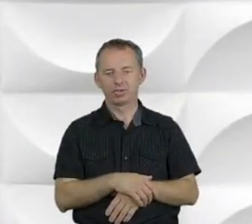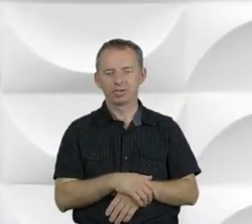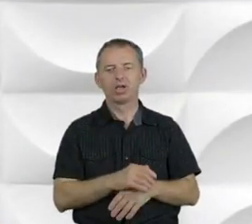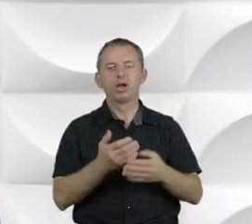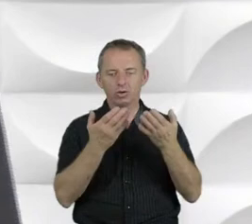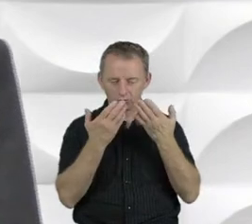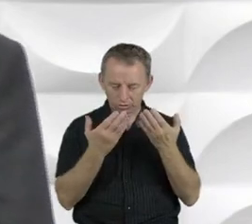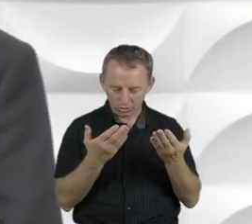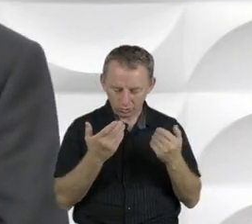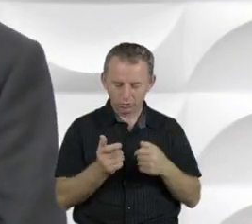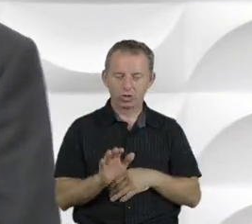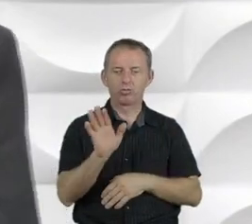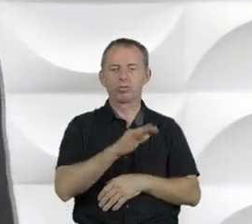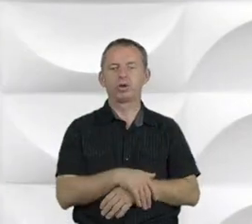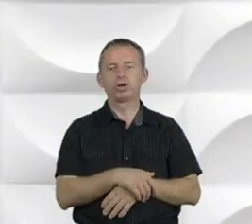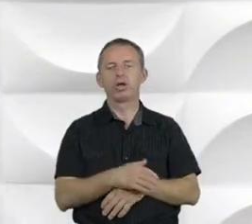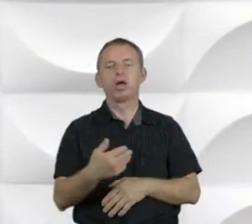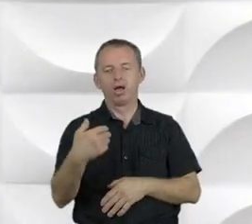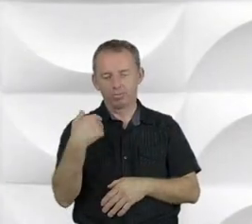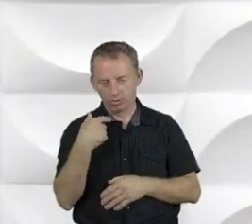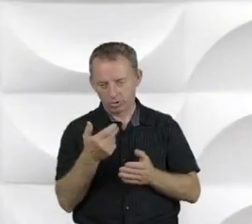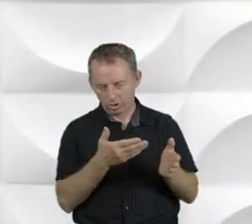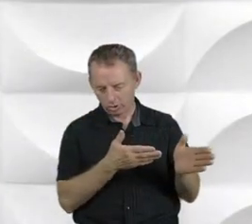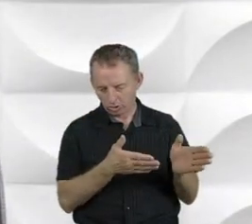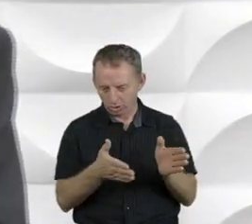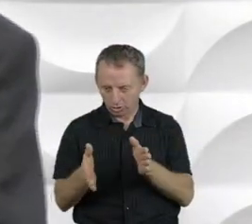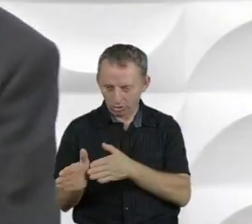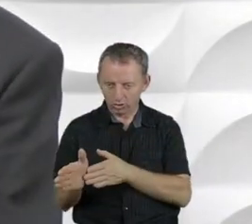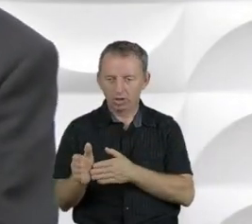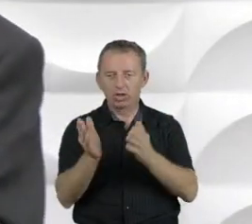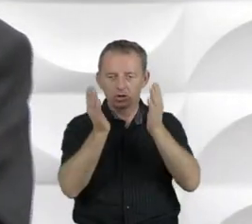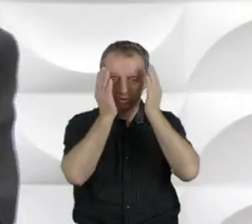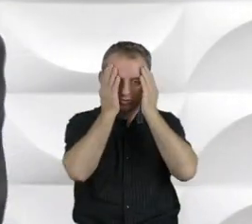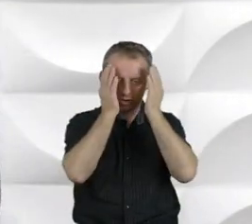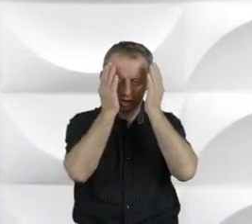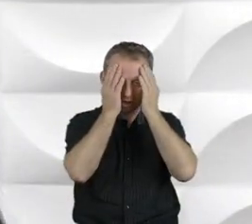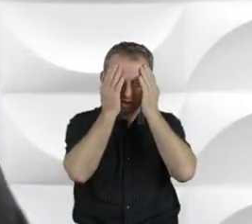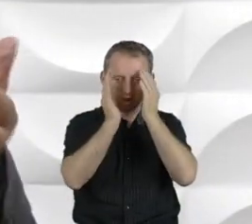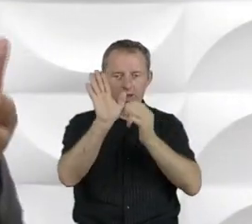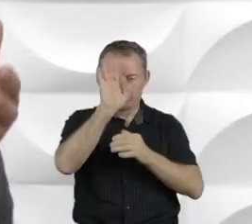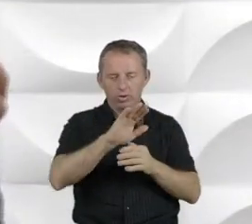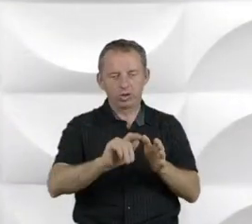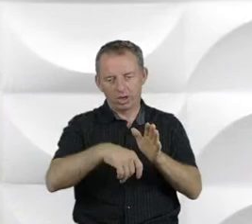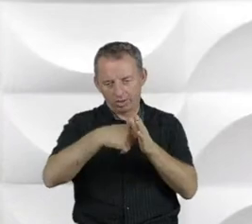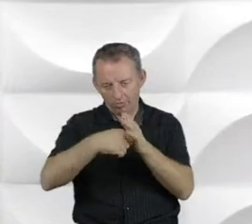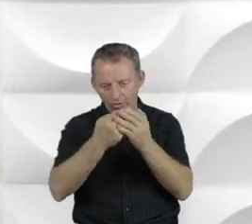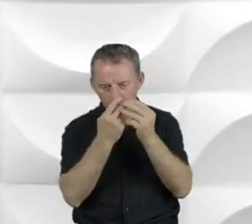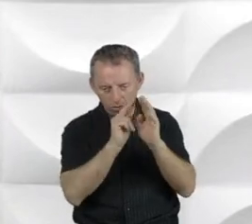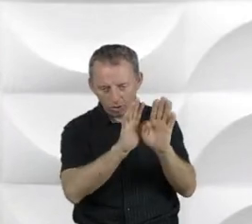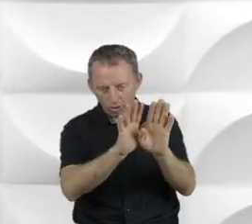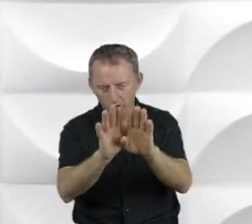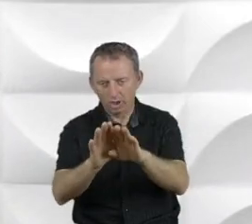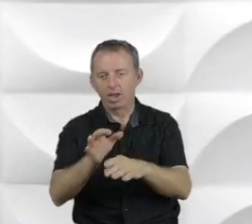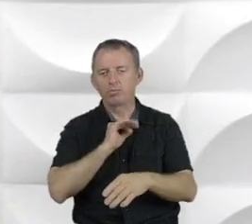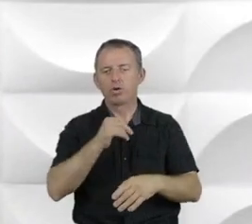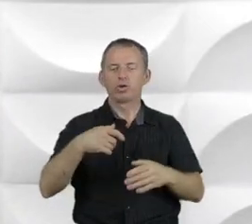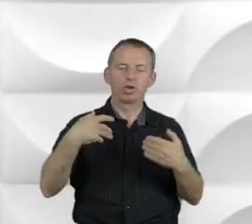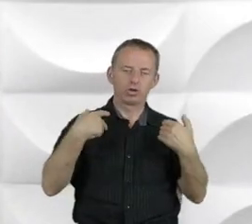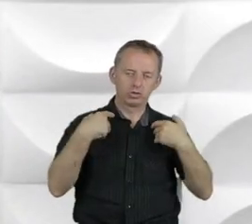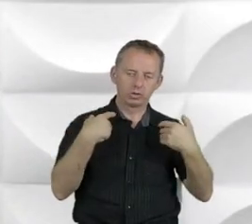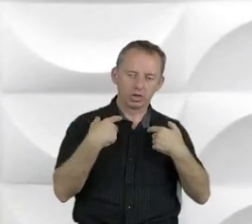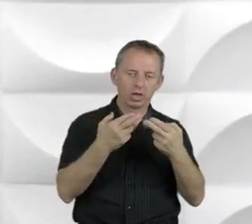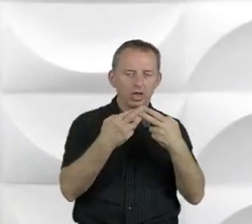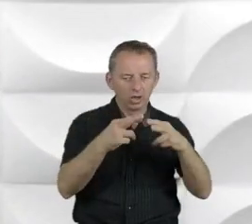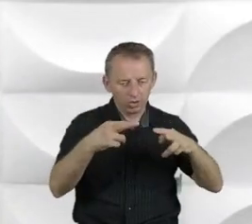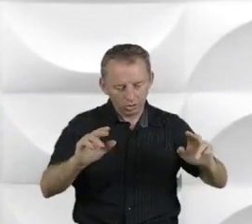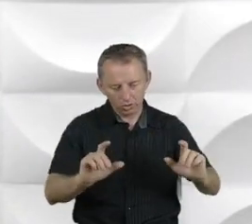Dziękuję Bogu. I byłem gotowy i miałem tę świadomość. Bóg jak na filmie pokazywał mi moje życie,